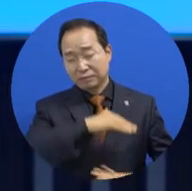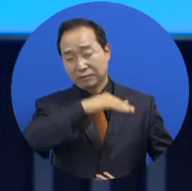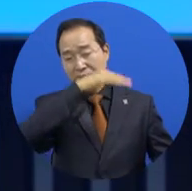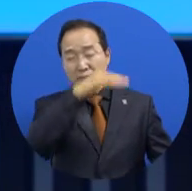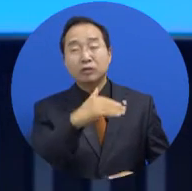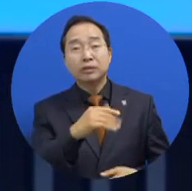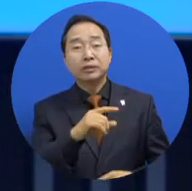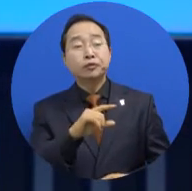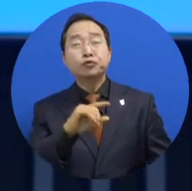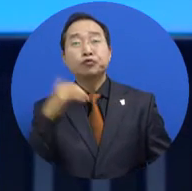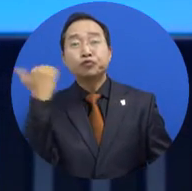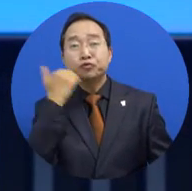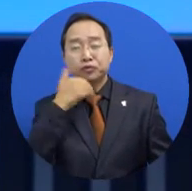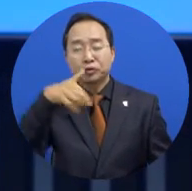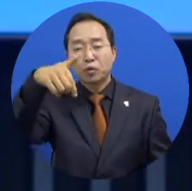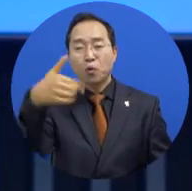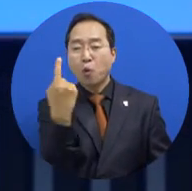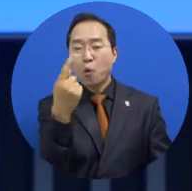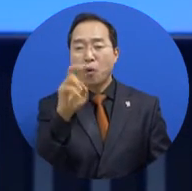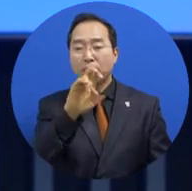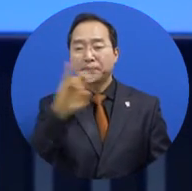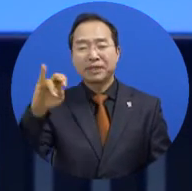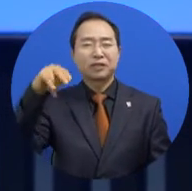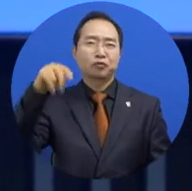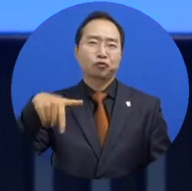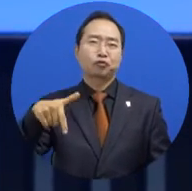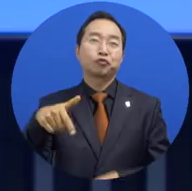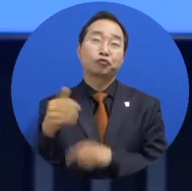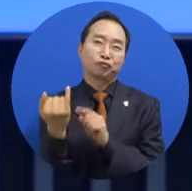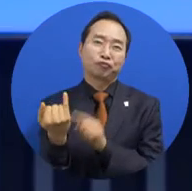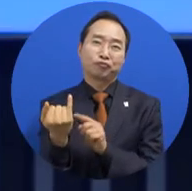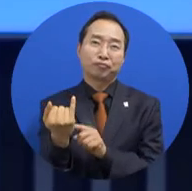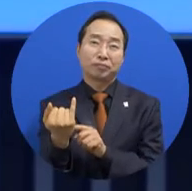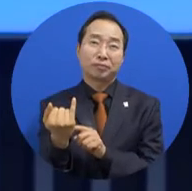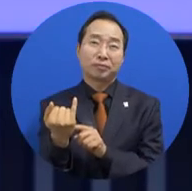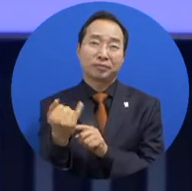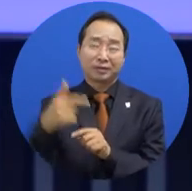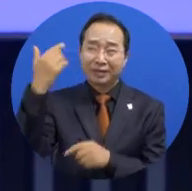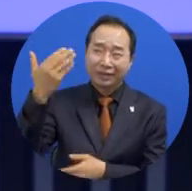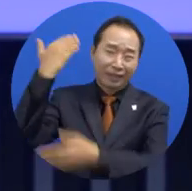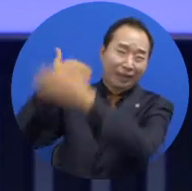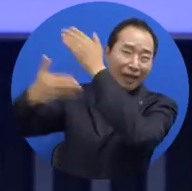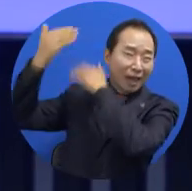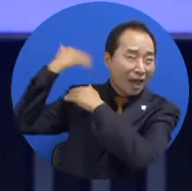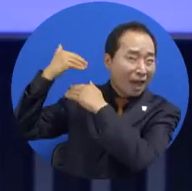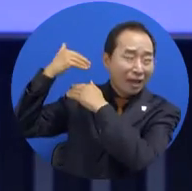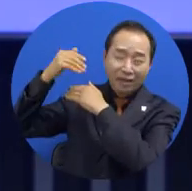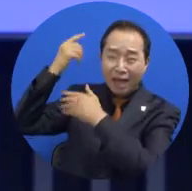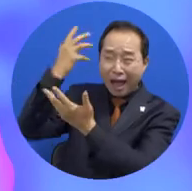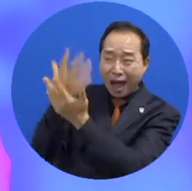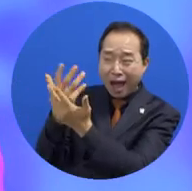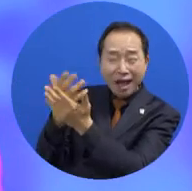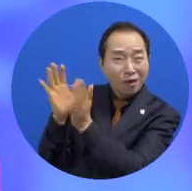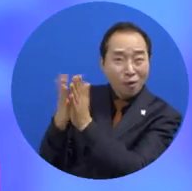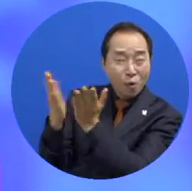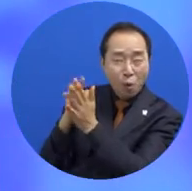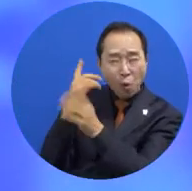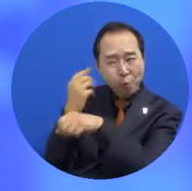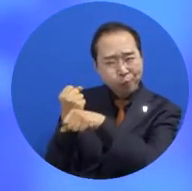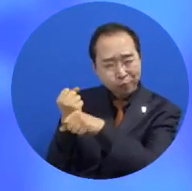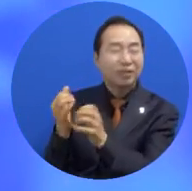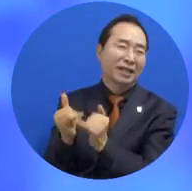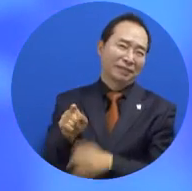작가입니다. 우리에게는 고전 연구가로 더 잘 알려져 있죠. 워낙에 저서가 많다 보니까 당연한